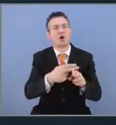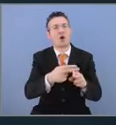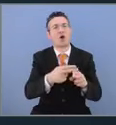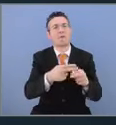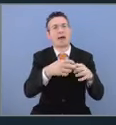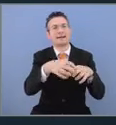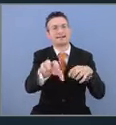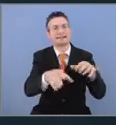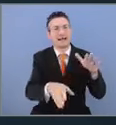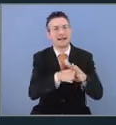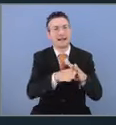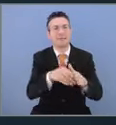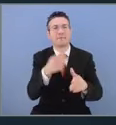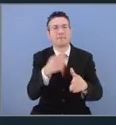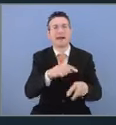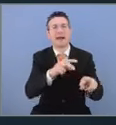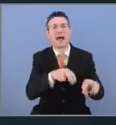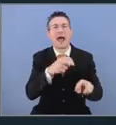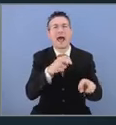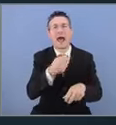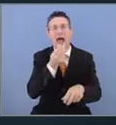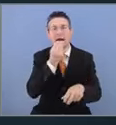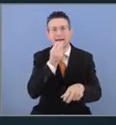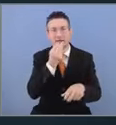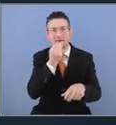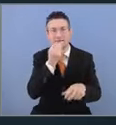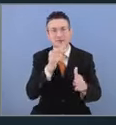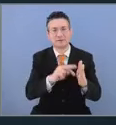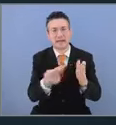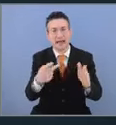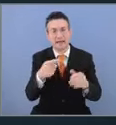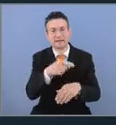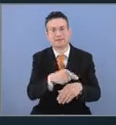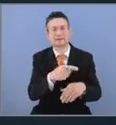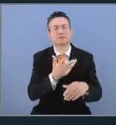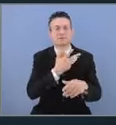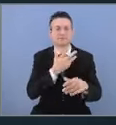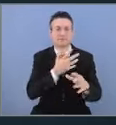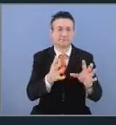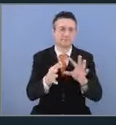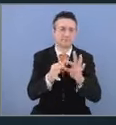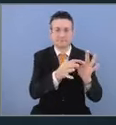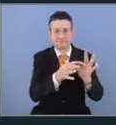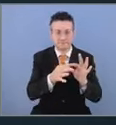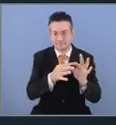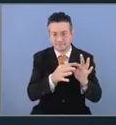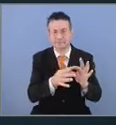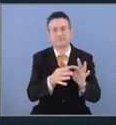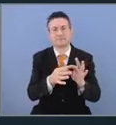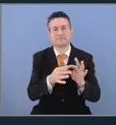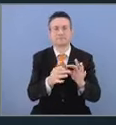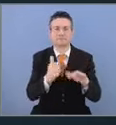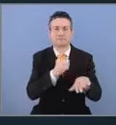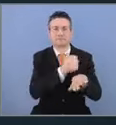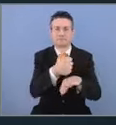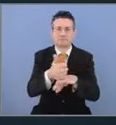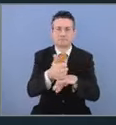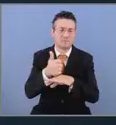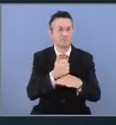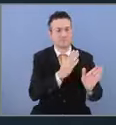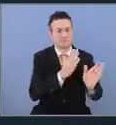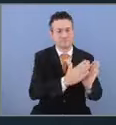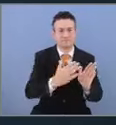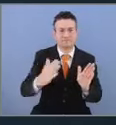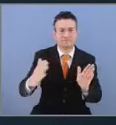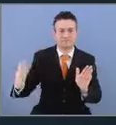che appunto riunisce tra gli associati Roma Startup tutti gli attori in qualche modo coinvolti nella filiera. Sul tema